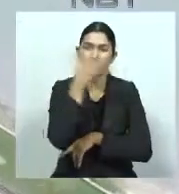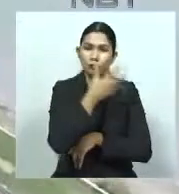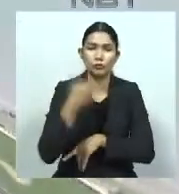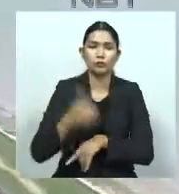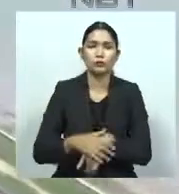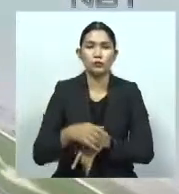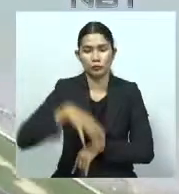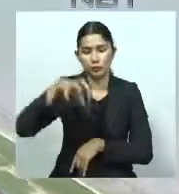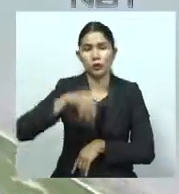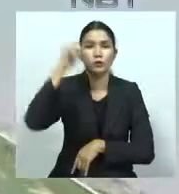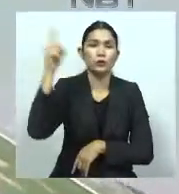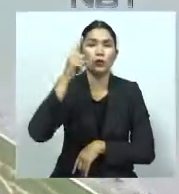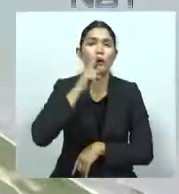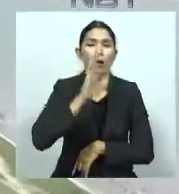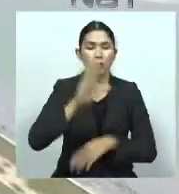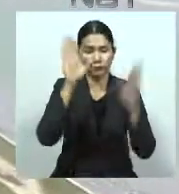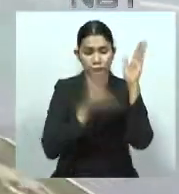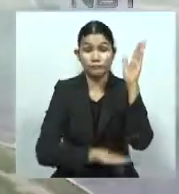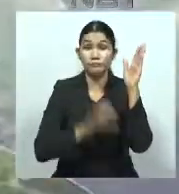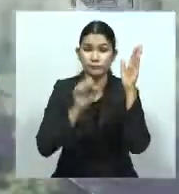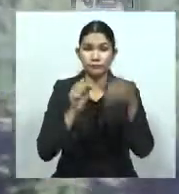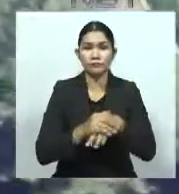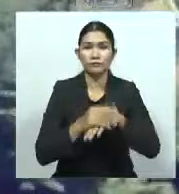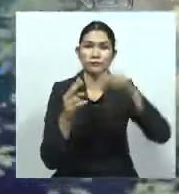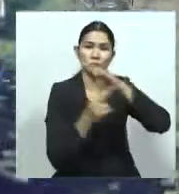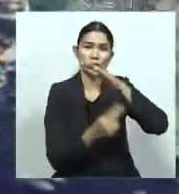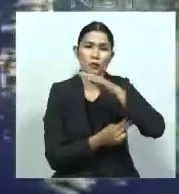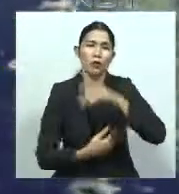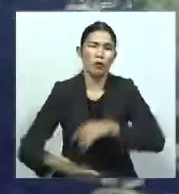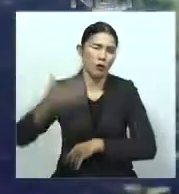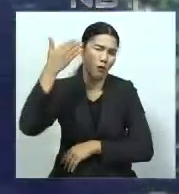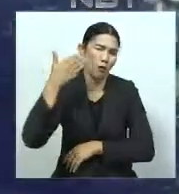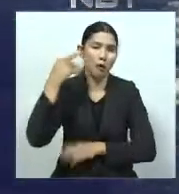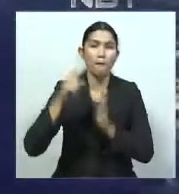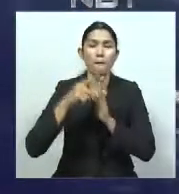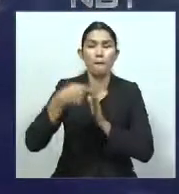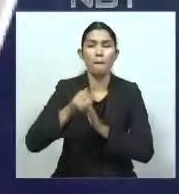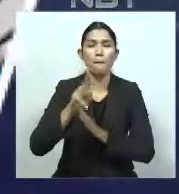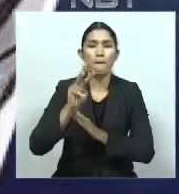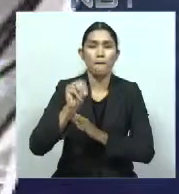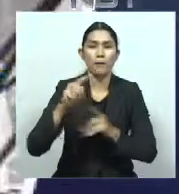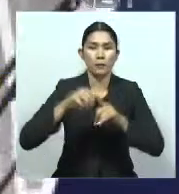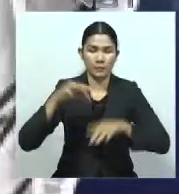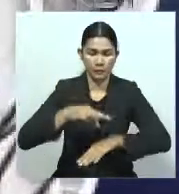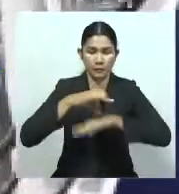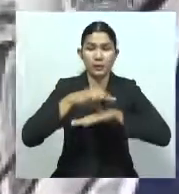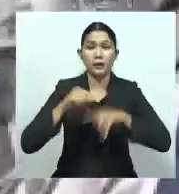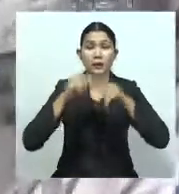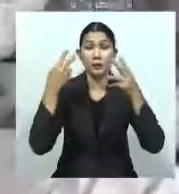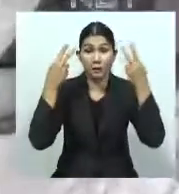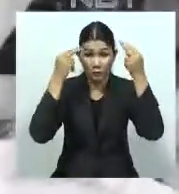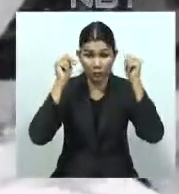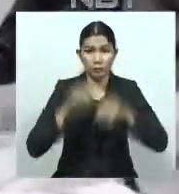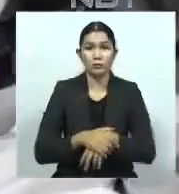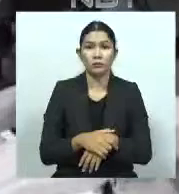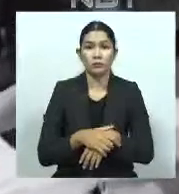ที่ท่องเที่ยวขึ้นชื่อของจังหวัดสงขลาก่อสร้างขึ้นในสมัยพลเอกเปรมตินสุรานนท์เมื่อครั้งดำรงตำแหน่งนายกรัฐมนตรี